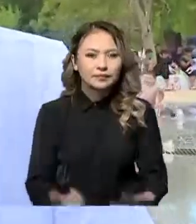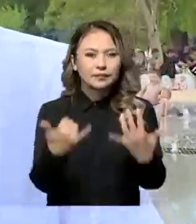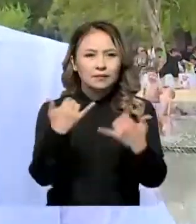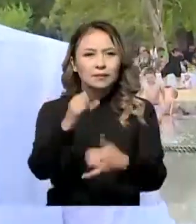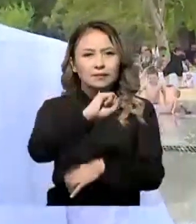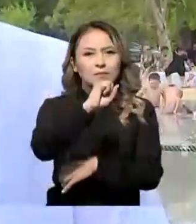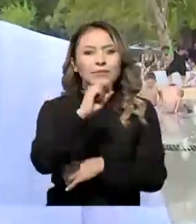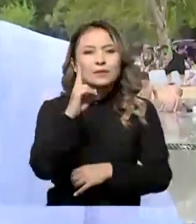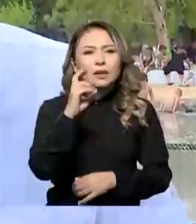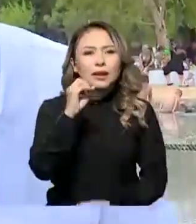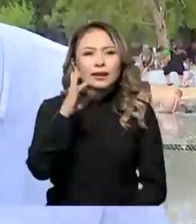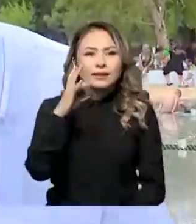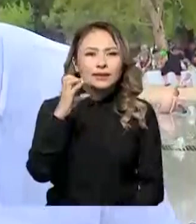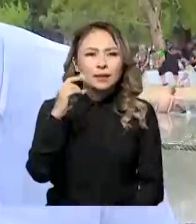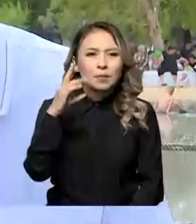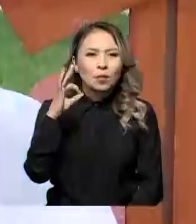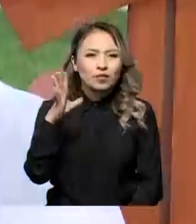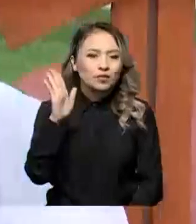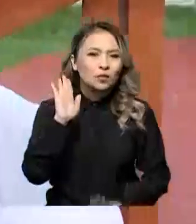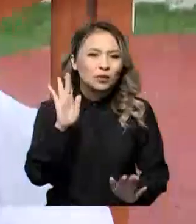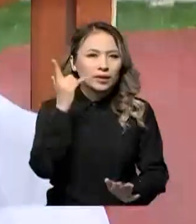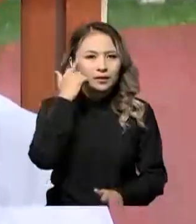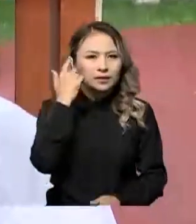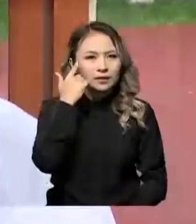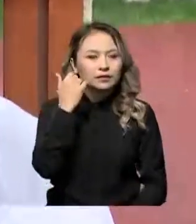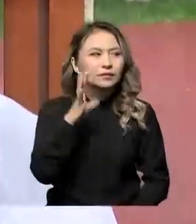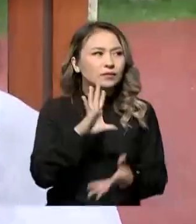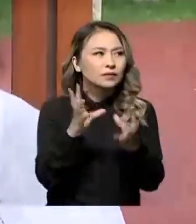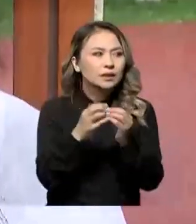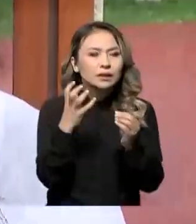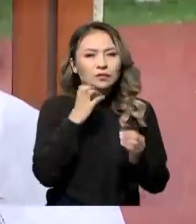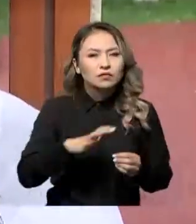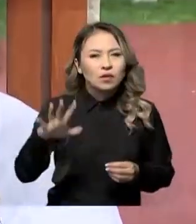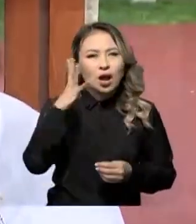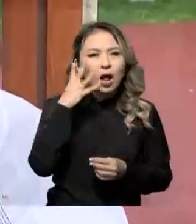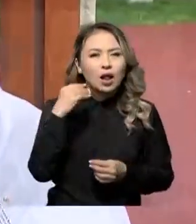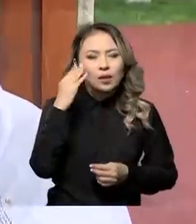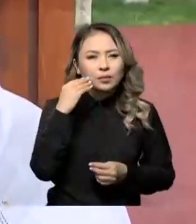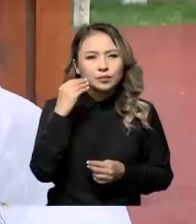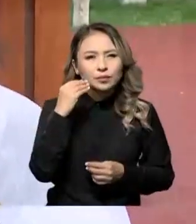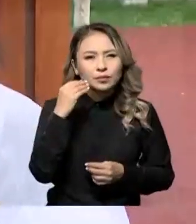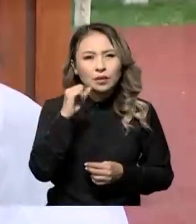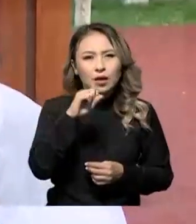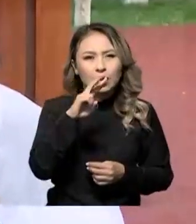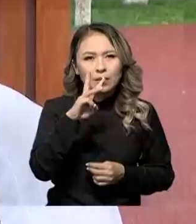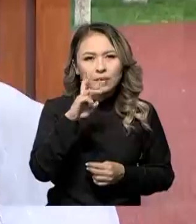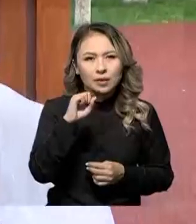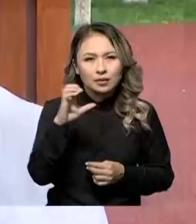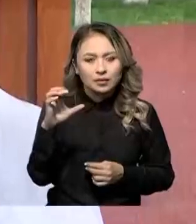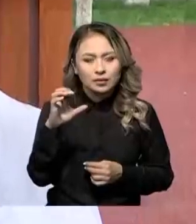бұл? Қызылорда ғана білем? Қызылорда бойынша Алматы-Алмасты жақсы білеміз